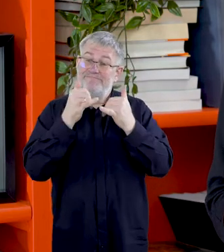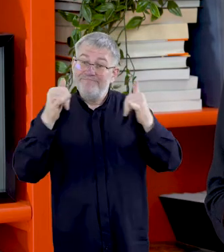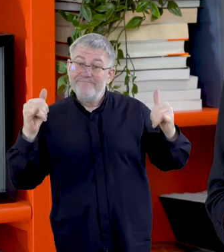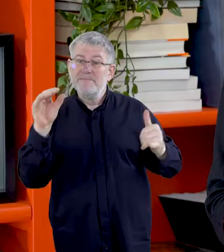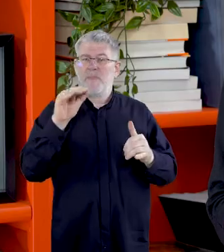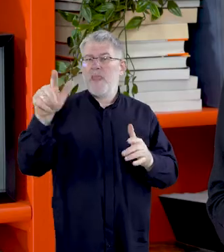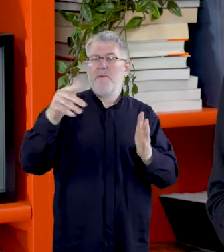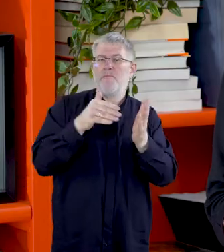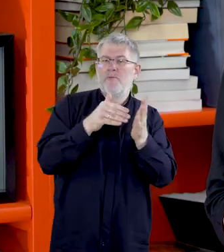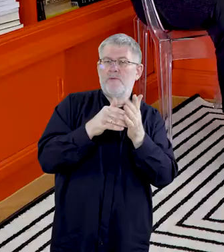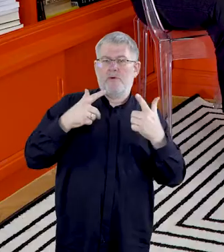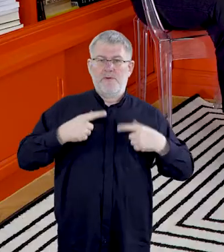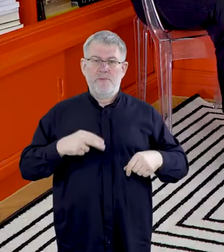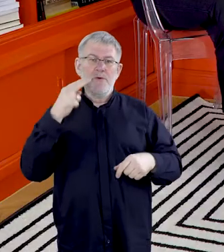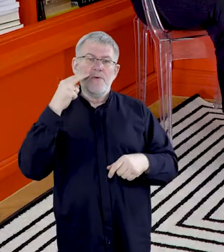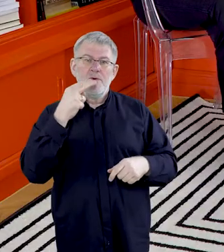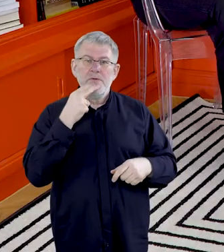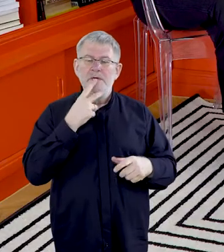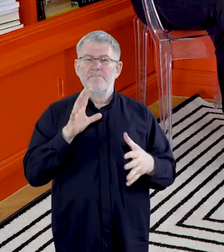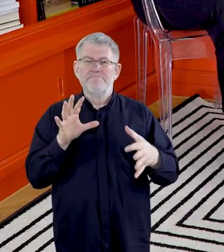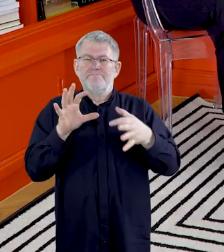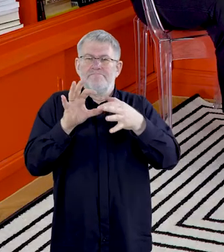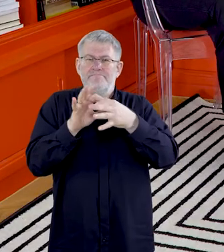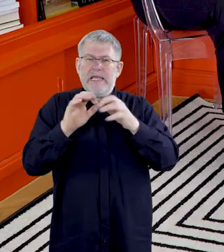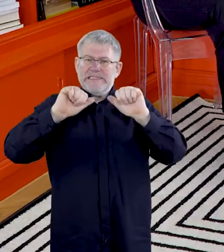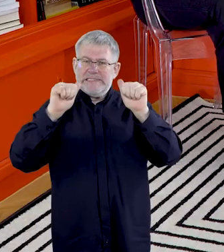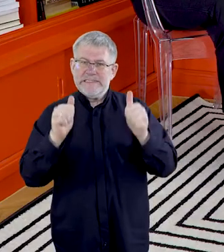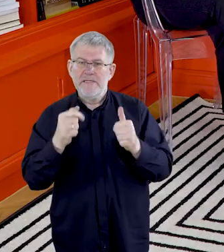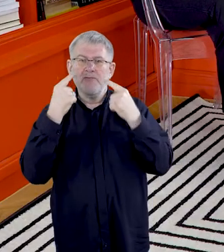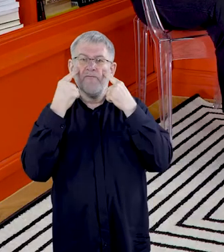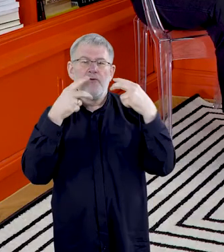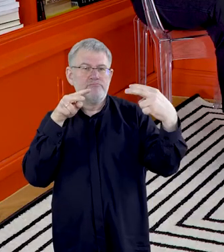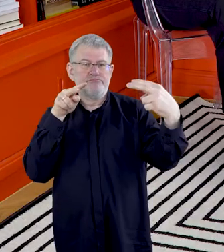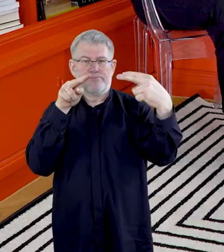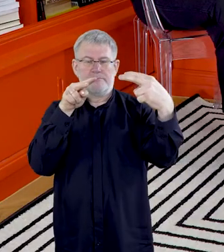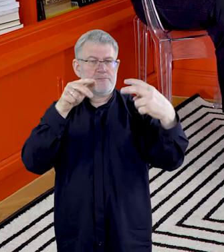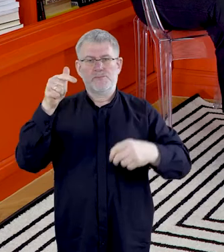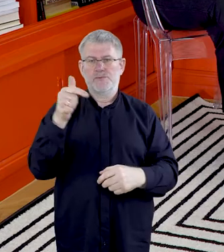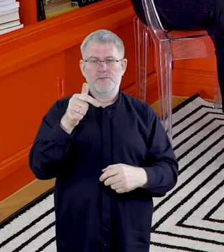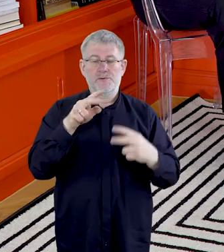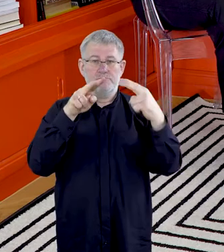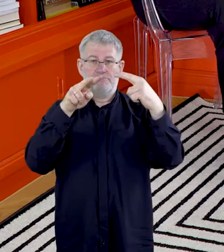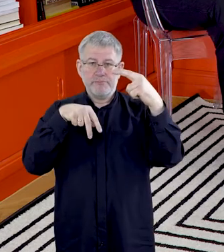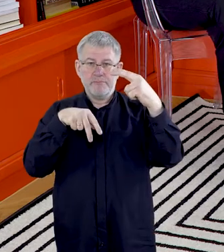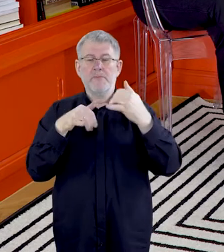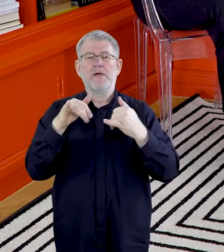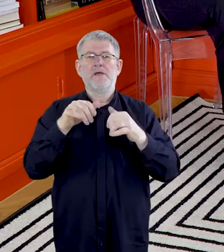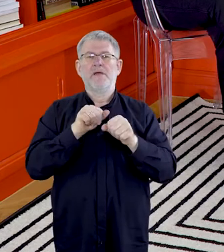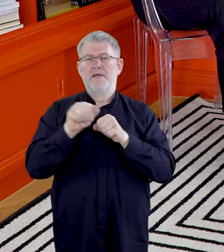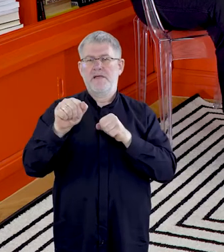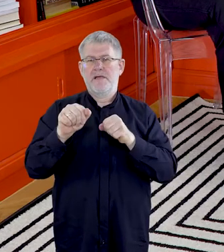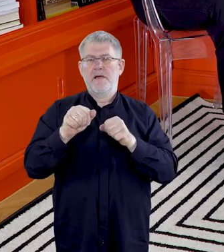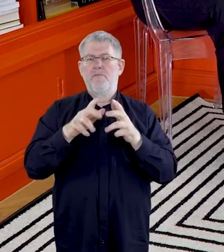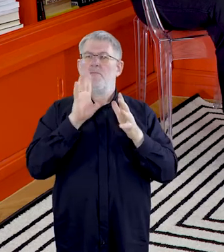potrzeba tej osoby niesłyszącej, nawiązywać stały kontakt wzrokowy. zerwanie kontaktu wzrokowego to